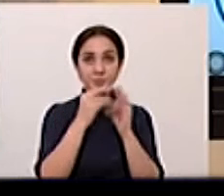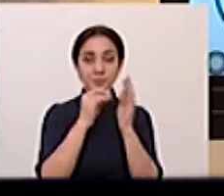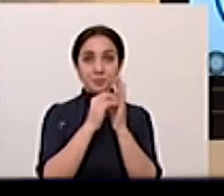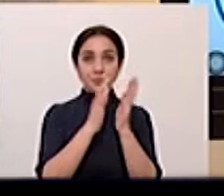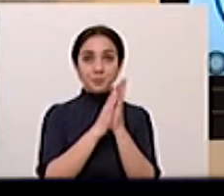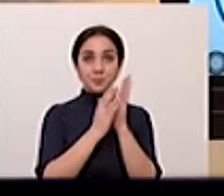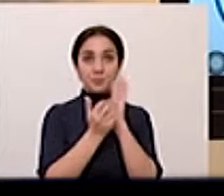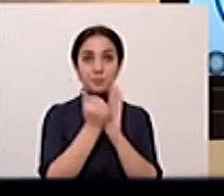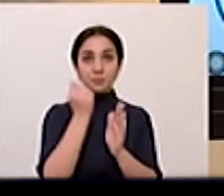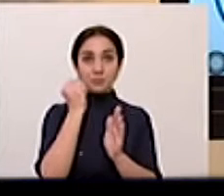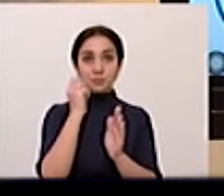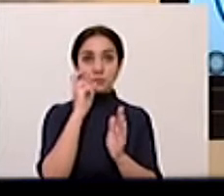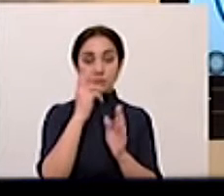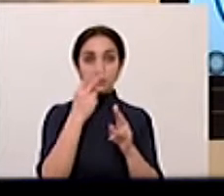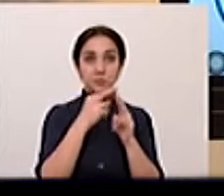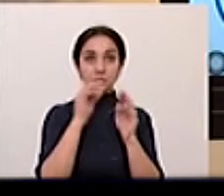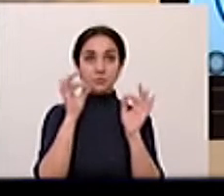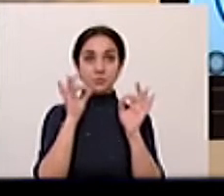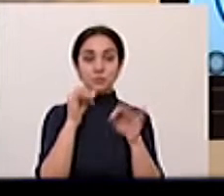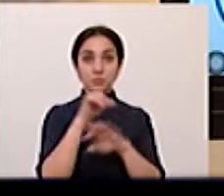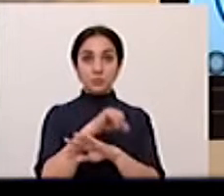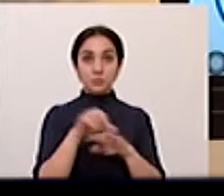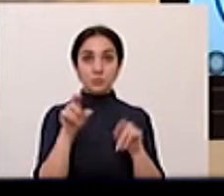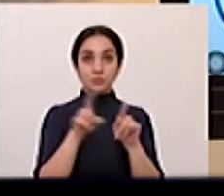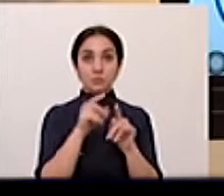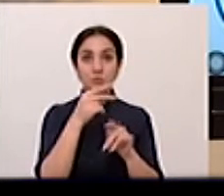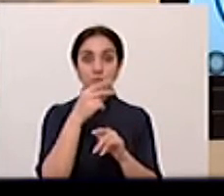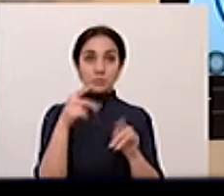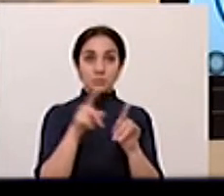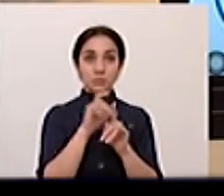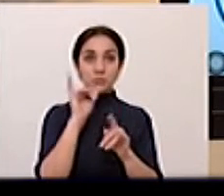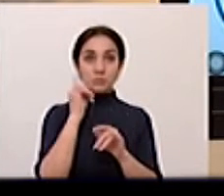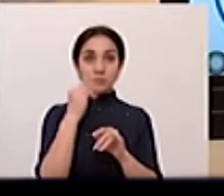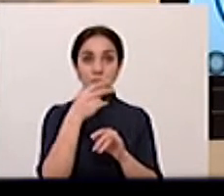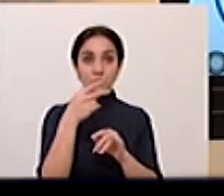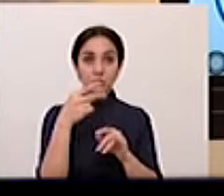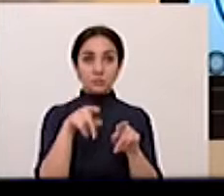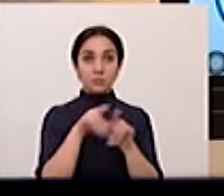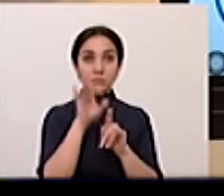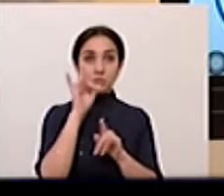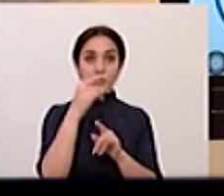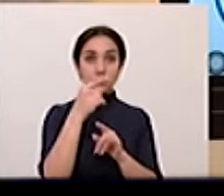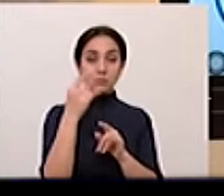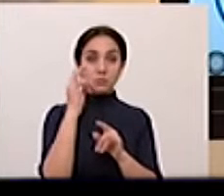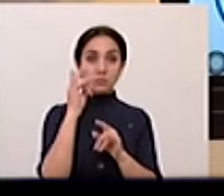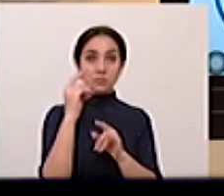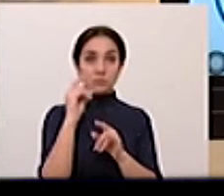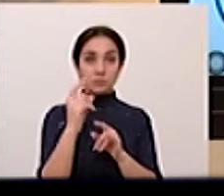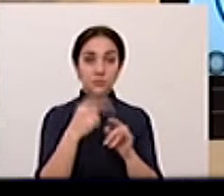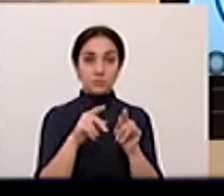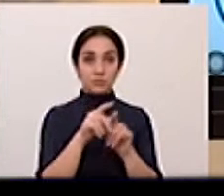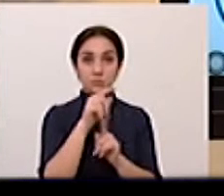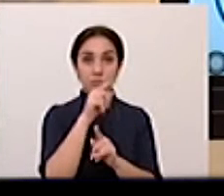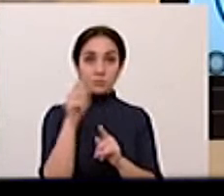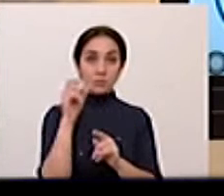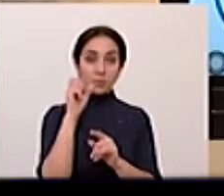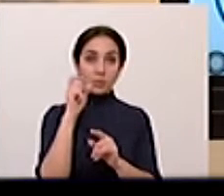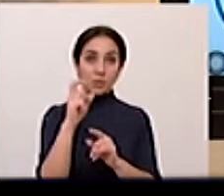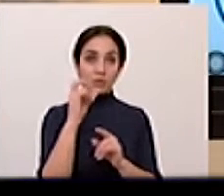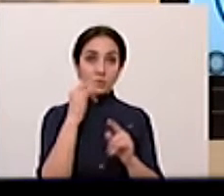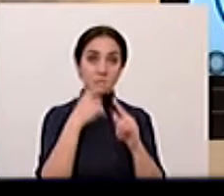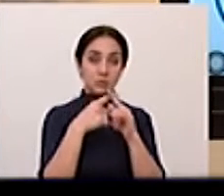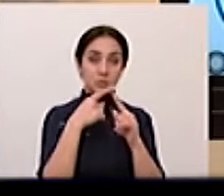olaylik. AB to'g'ri chiziq tenglamasi esa y teng katta r minus kichik r taqsim h